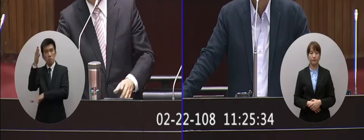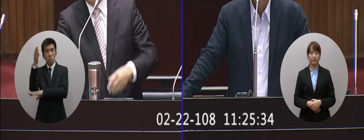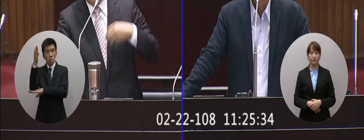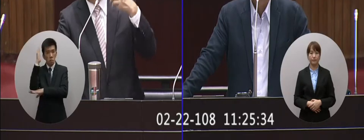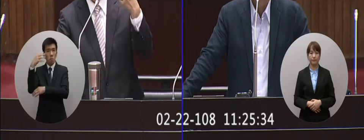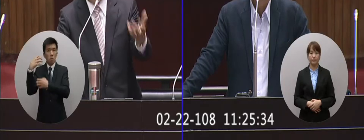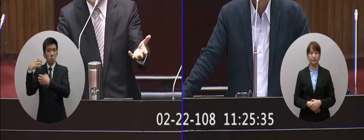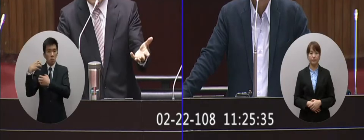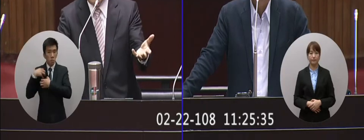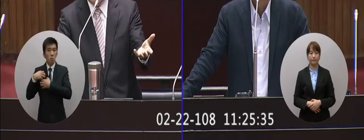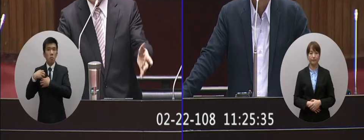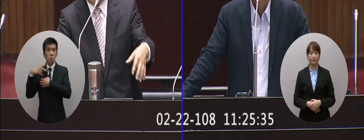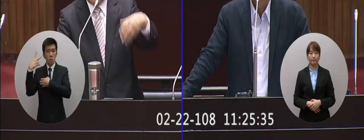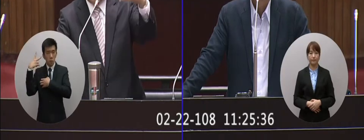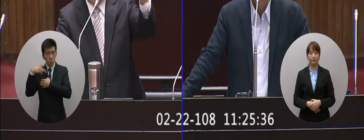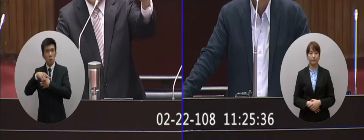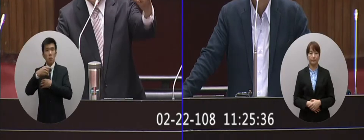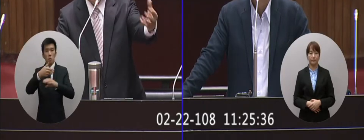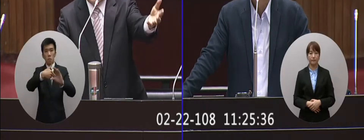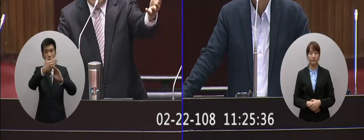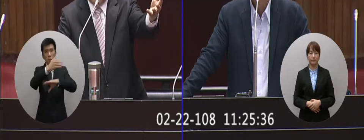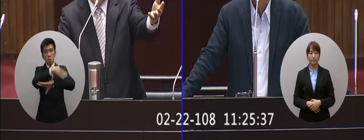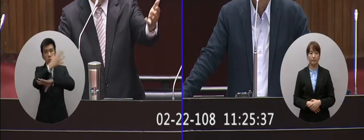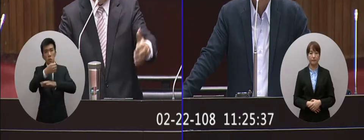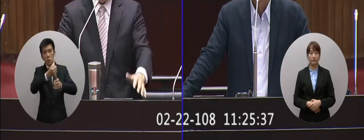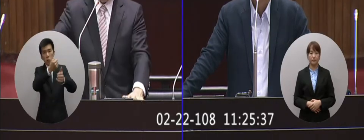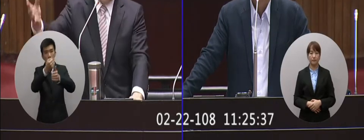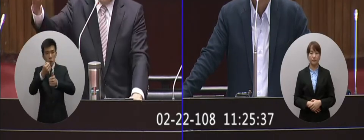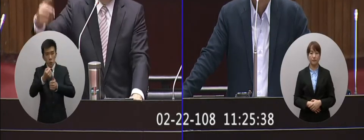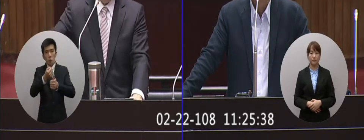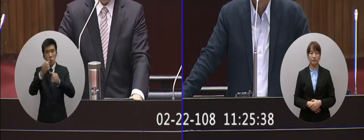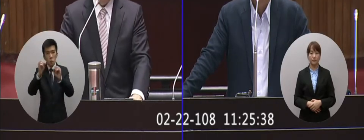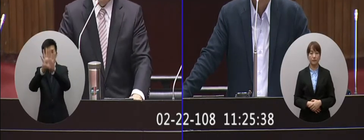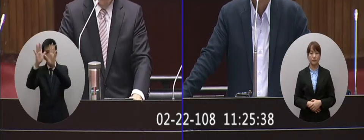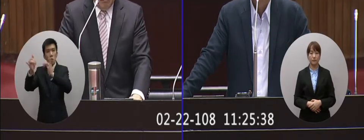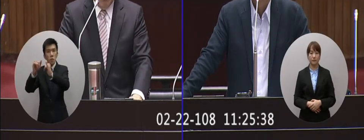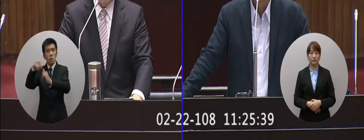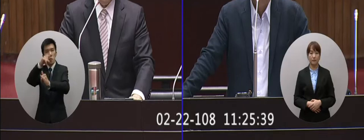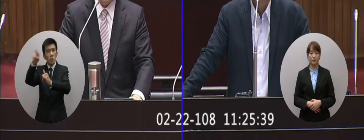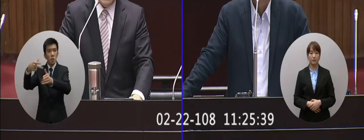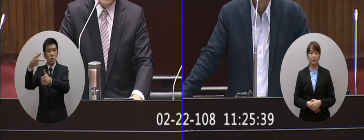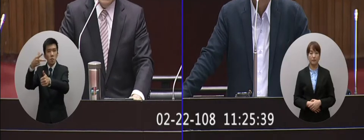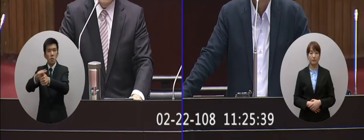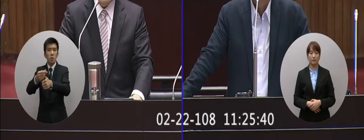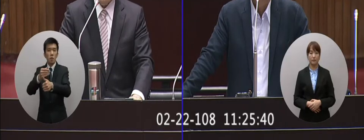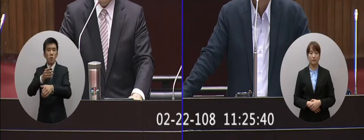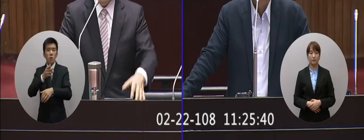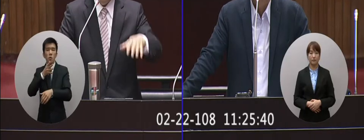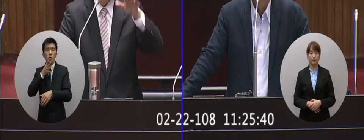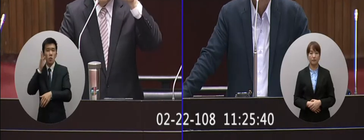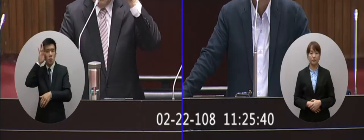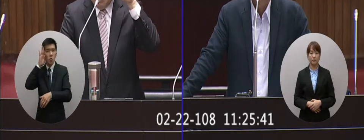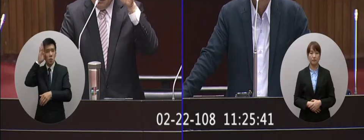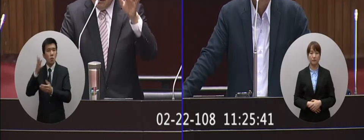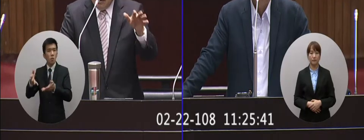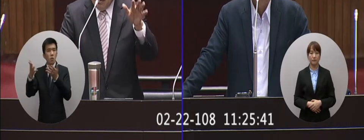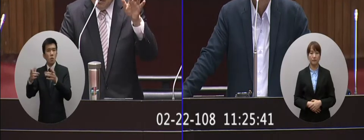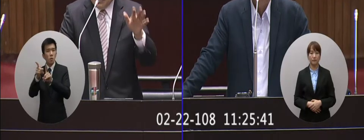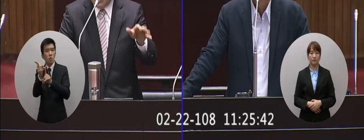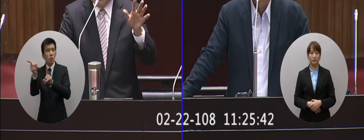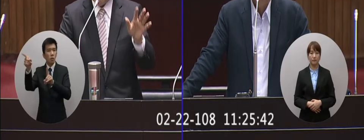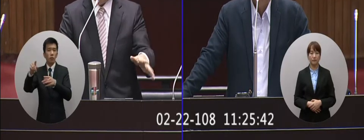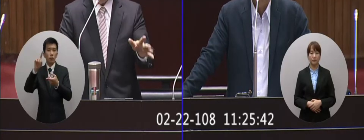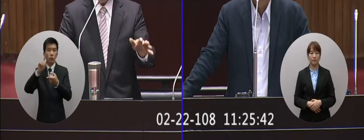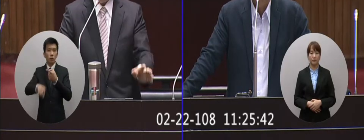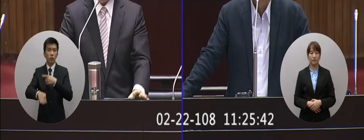军，利用媒体来甲人民洗脑，啊，讲遐个唔对个代志，所以